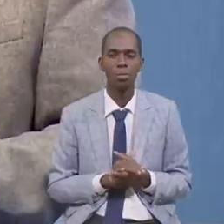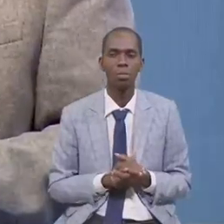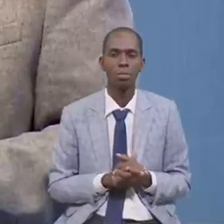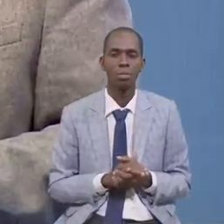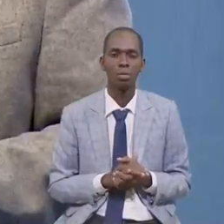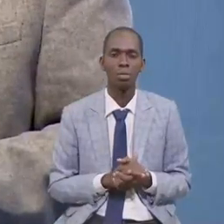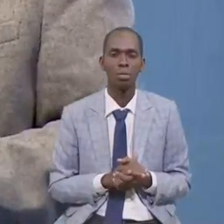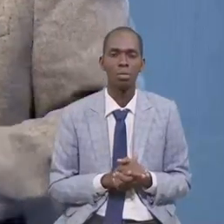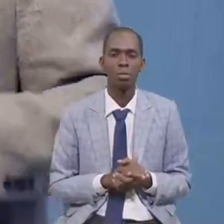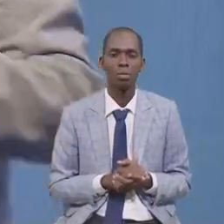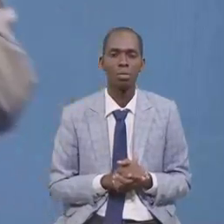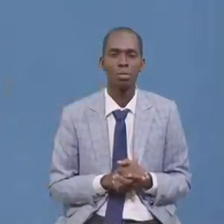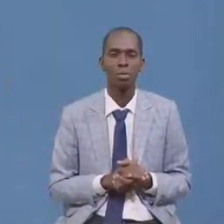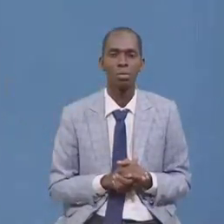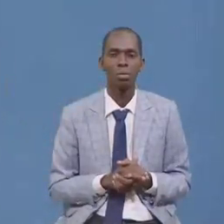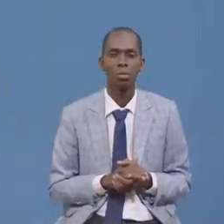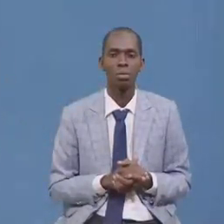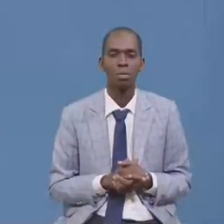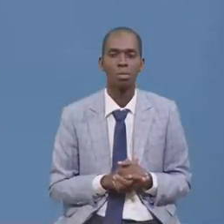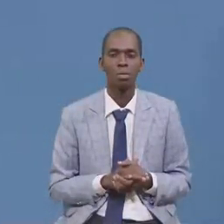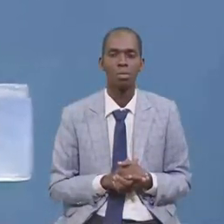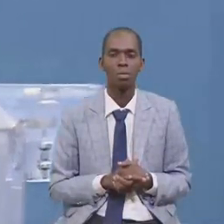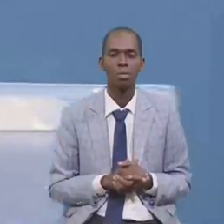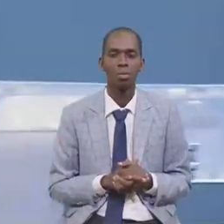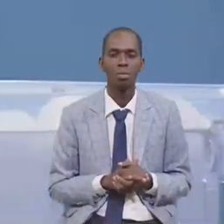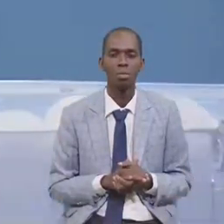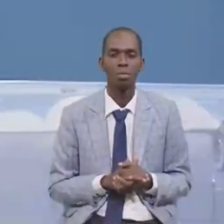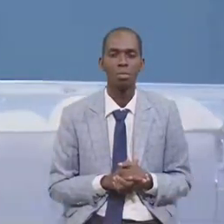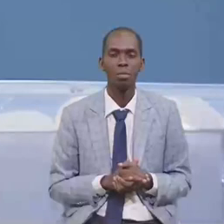et tu as scellé cette conscience-là. C'est la conscience.